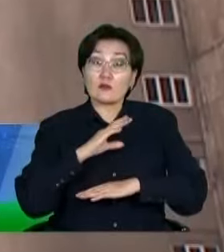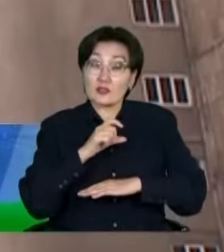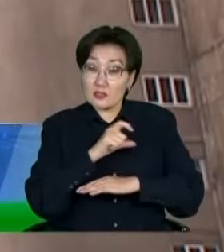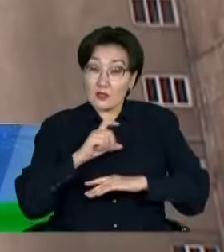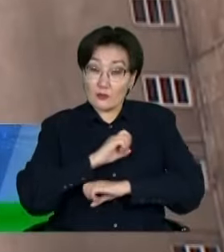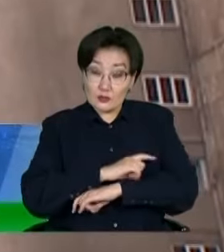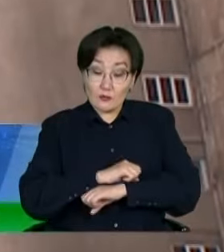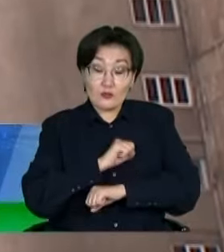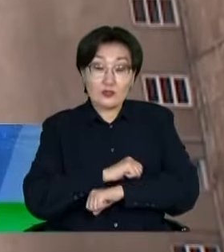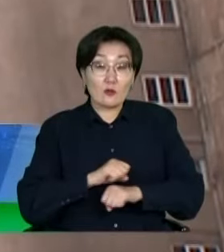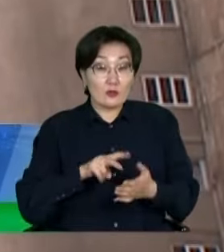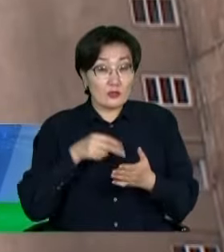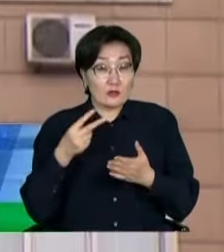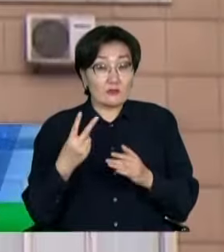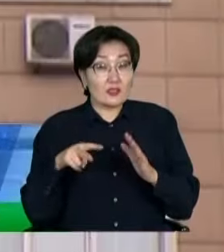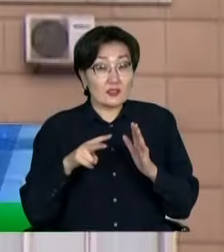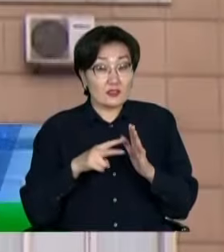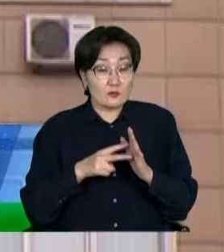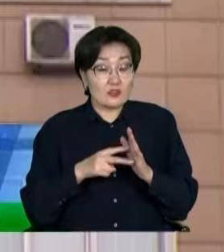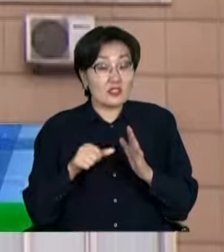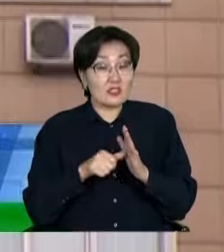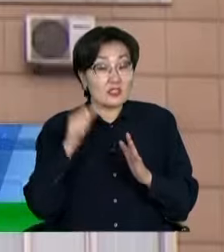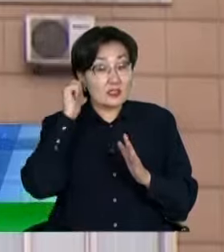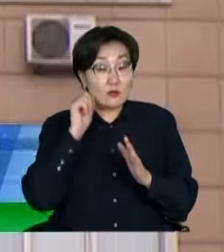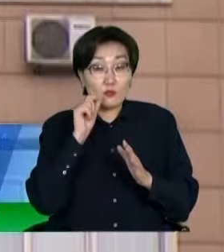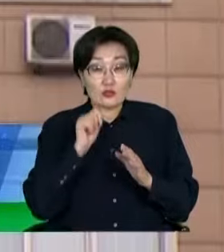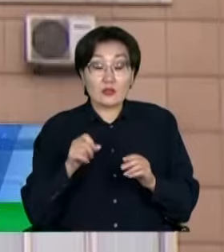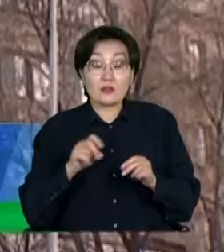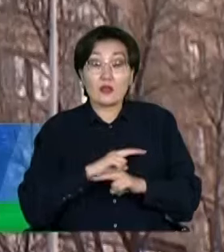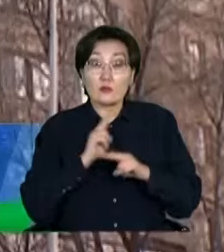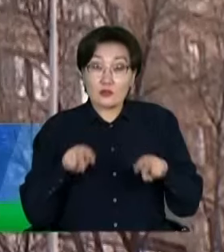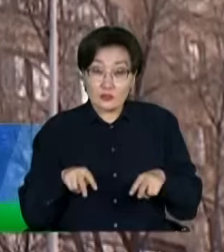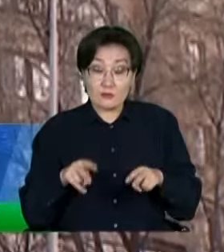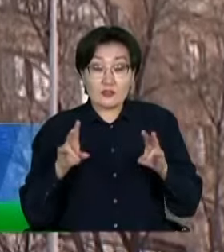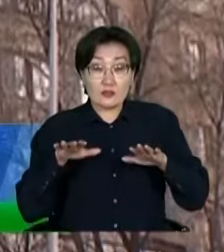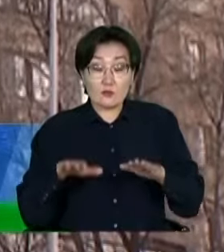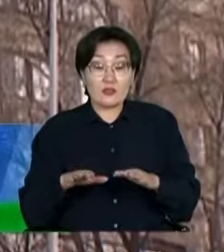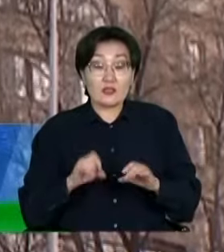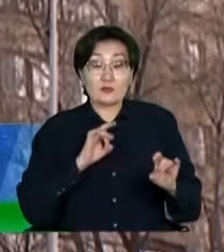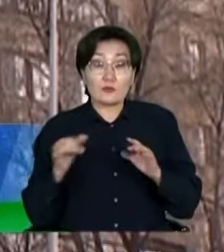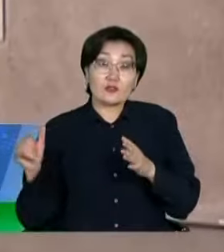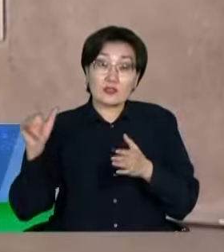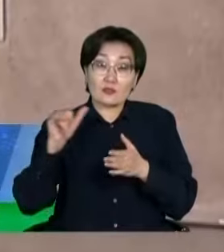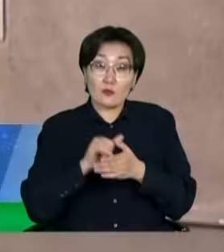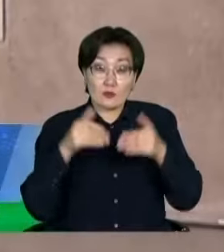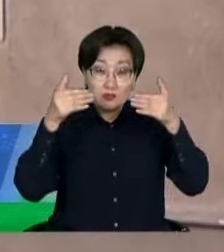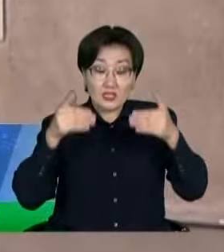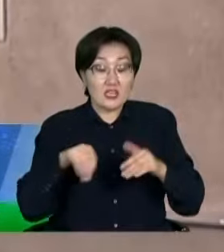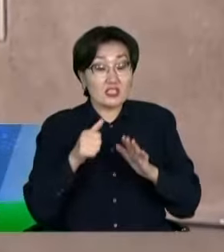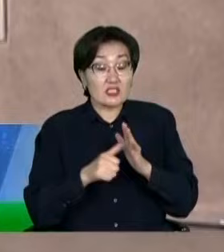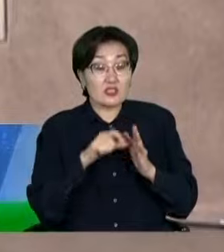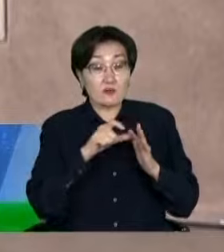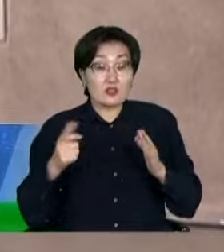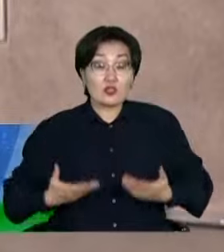травм 26-летний мужчина скончался на месте. Погибший устанавливал рекламный баннер на одном из фасадов